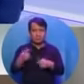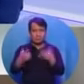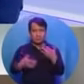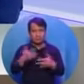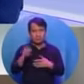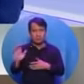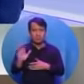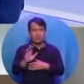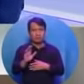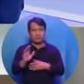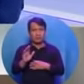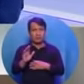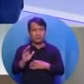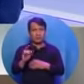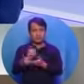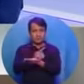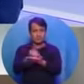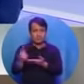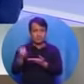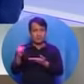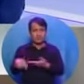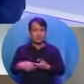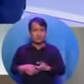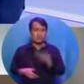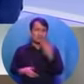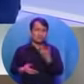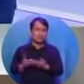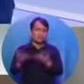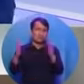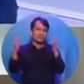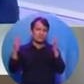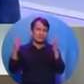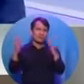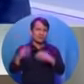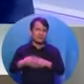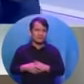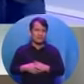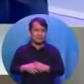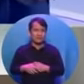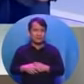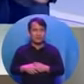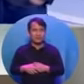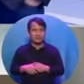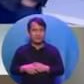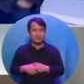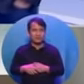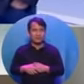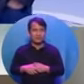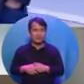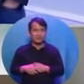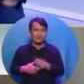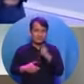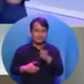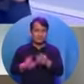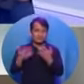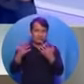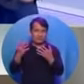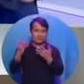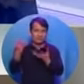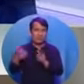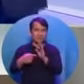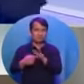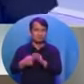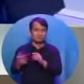nila yung panindapan nila for 1 week sir. Ang bait. Palakpakan natin, direct. Palakpakan natin. Thank you, thank you. Ang